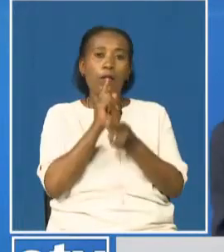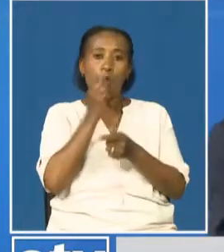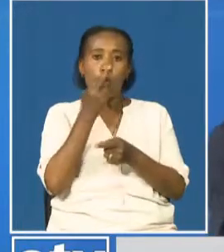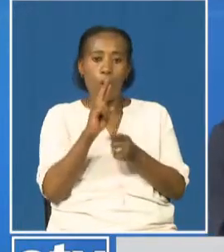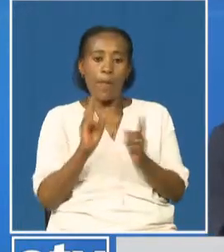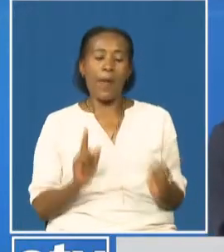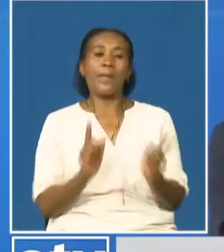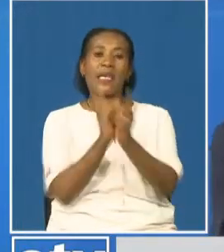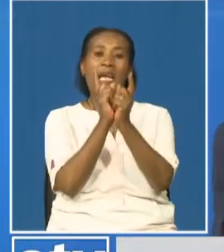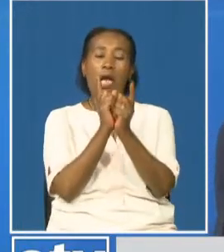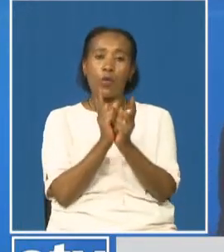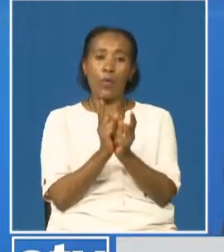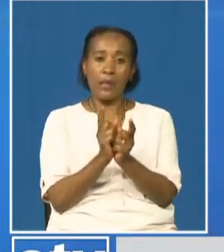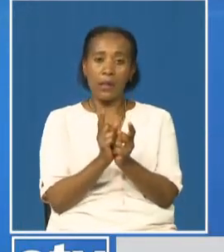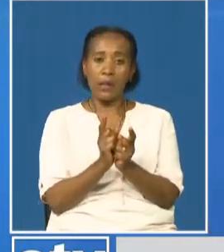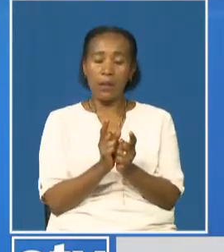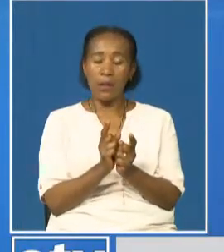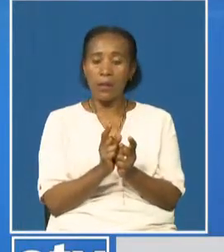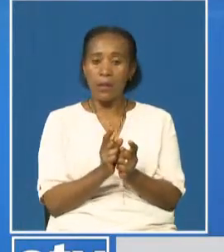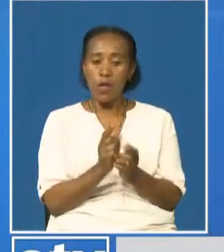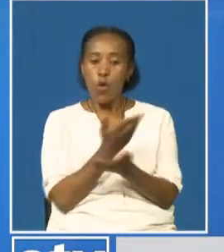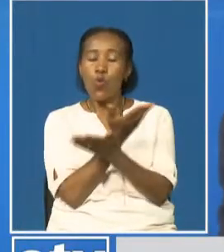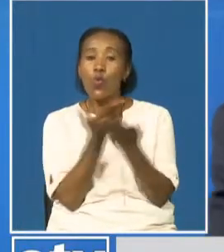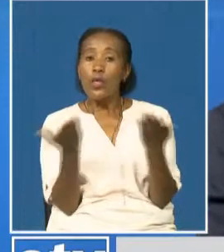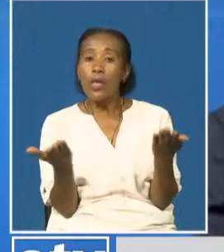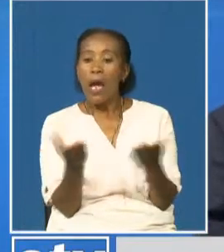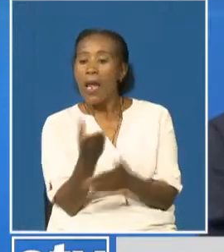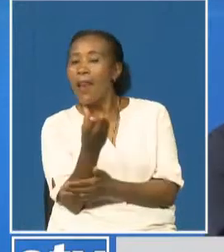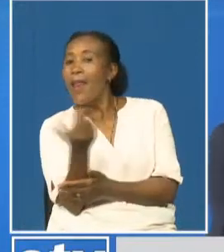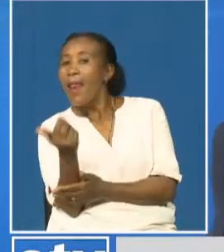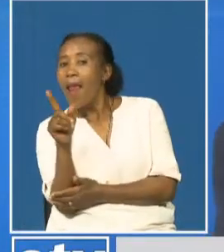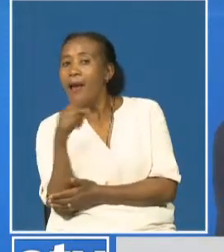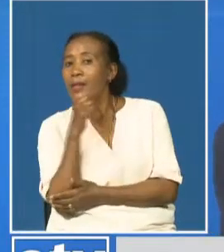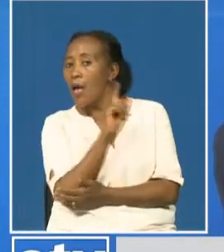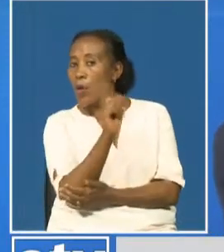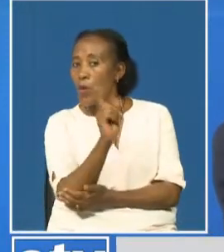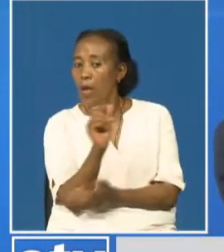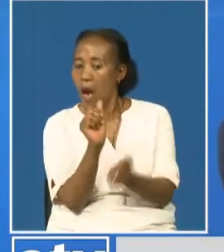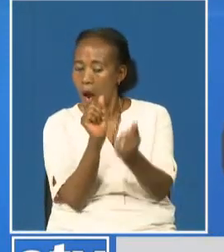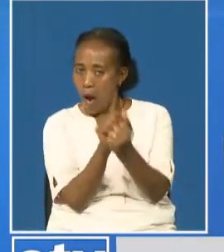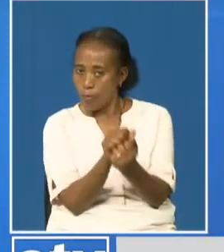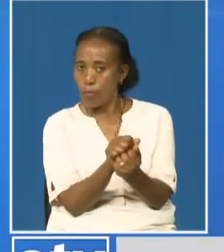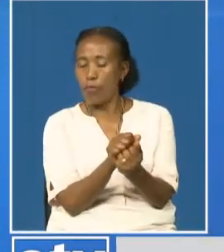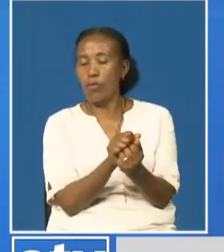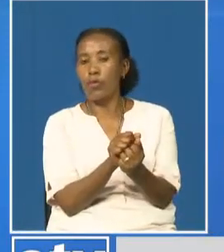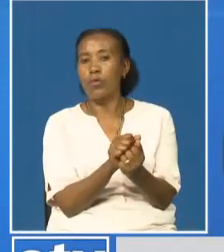ወይም የሚገናኙበት ጉዳይ ለሌላ ሳይሆን አብሮ